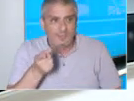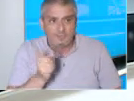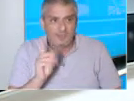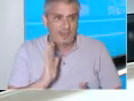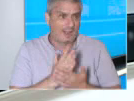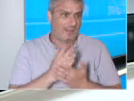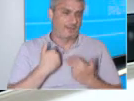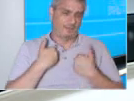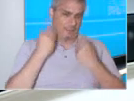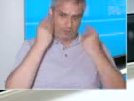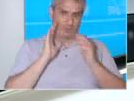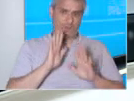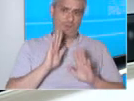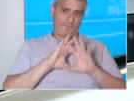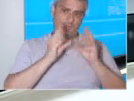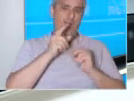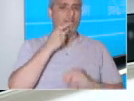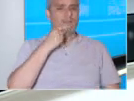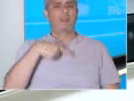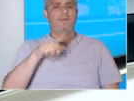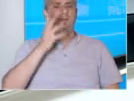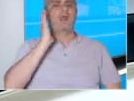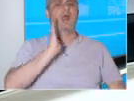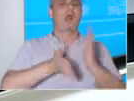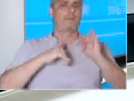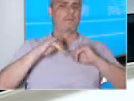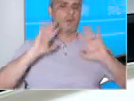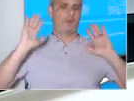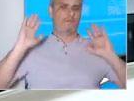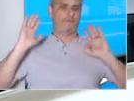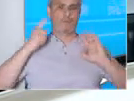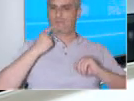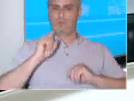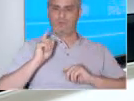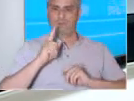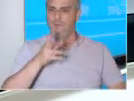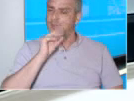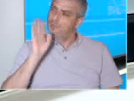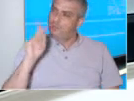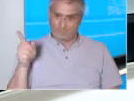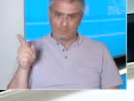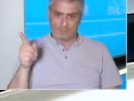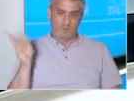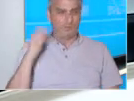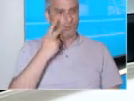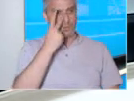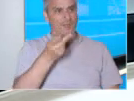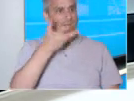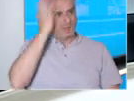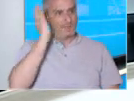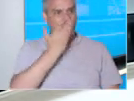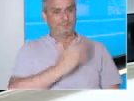להכליל, כי גם אנחנו כחרדים לא אוהבים שמחליל. הם, אני מדבר על אותם אלימים ברחוב, אני לא מדבר על מי שלא אלים. דיברנו על נתניהו, בוא נראה את